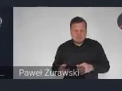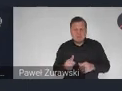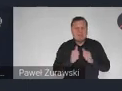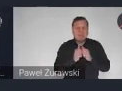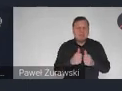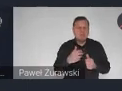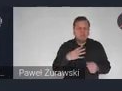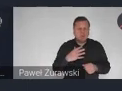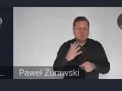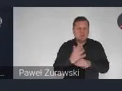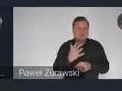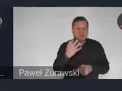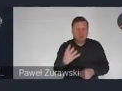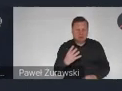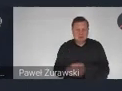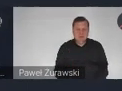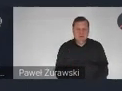54